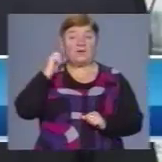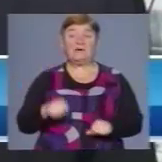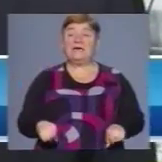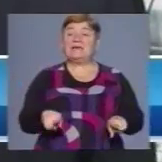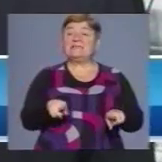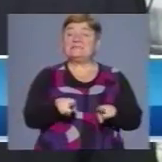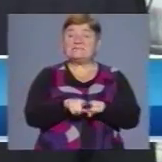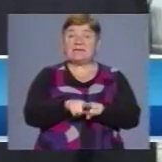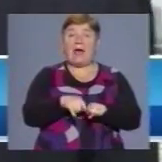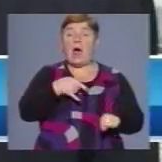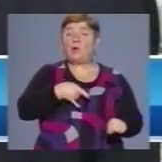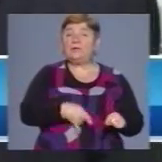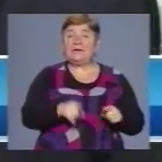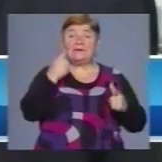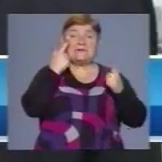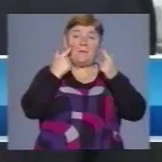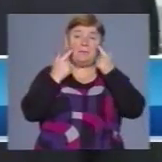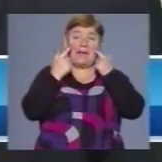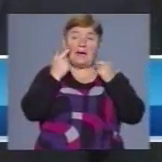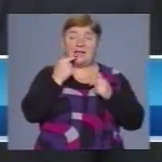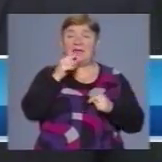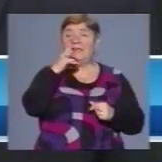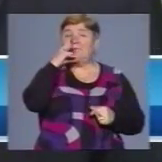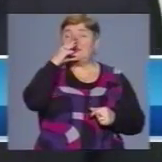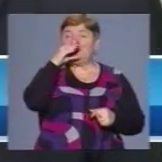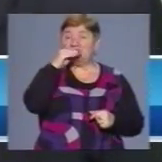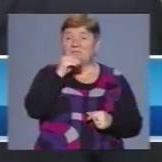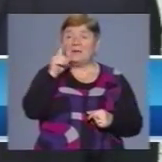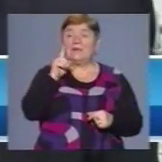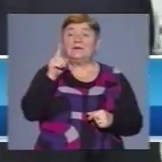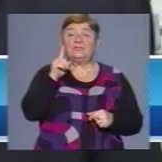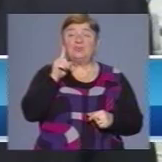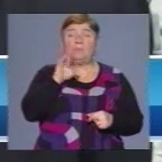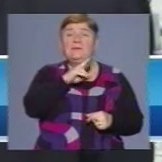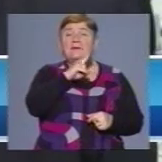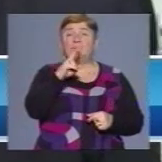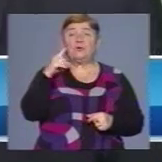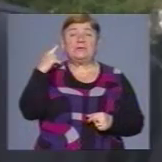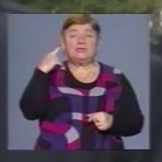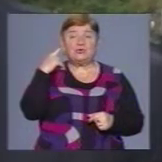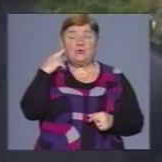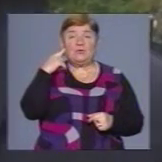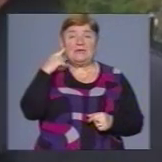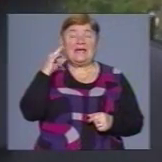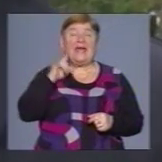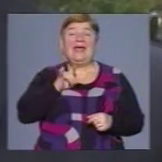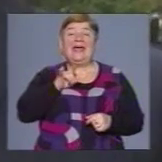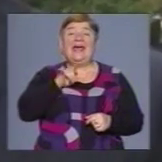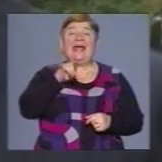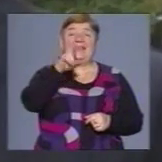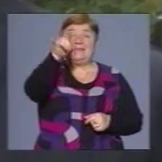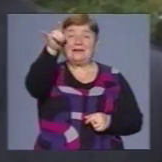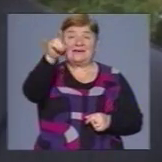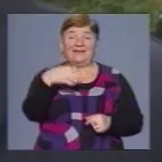родилась, плакала. Її рот затикали в підвалах, щоб не вчули літаки. Тоді радянські